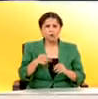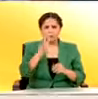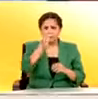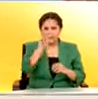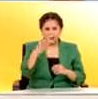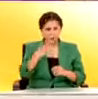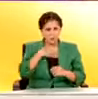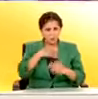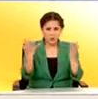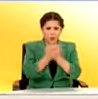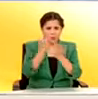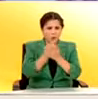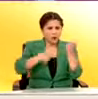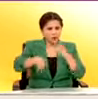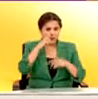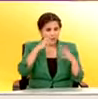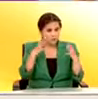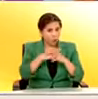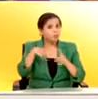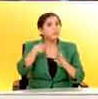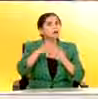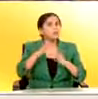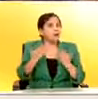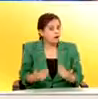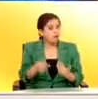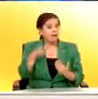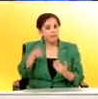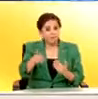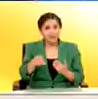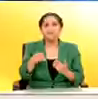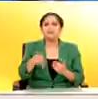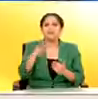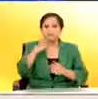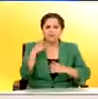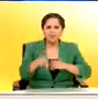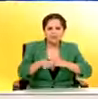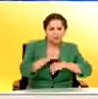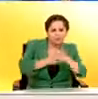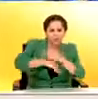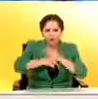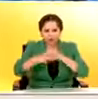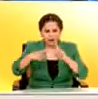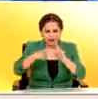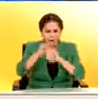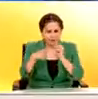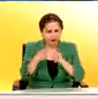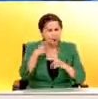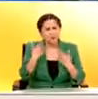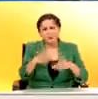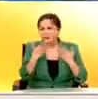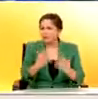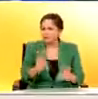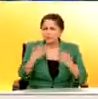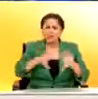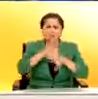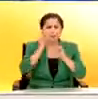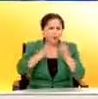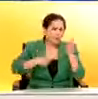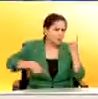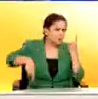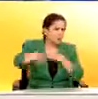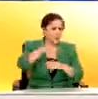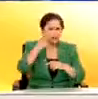हैं। हमारी महिला खिलाड़ियों ने भी कबड्डी वर्ल्ड कप जीतकर इतिहास ही रच दिया। पूरे टूर्नामेंट में